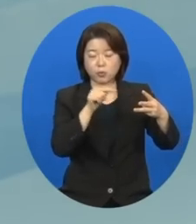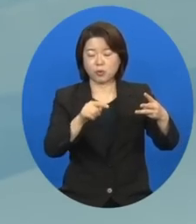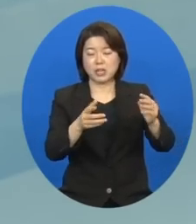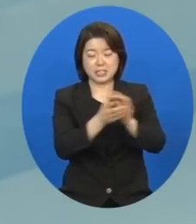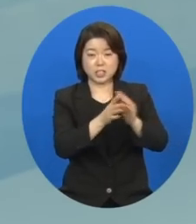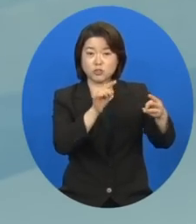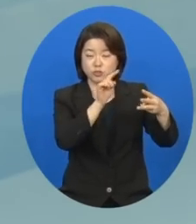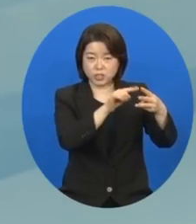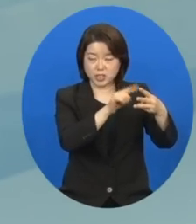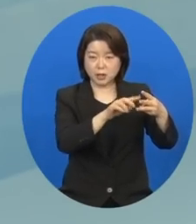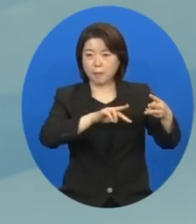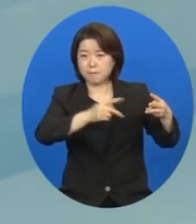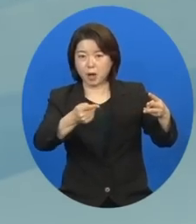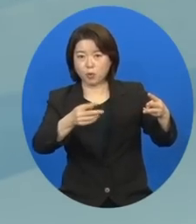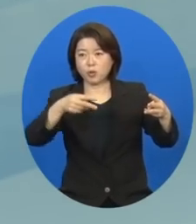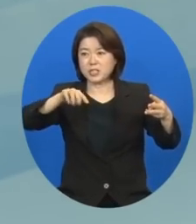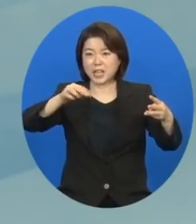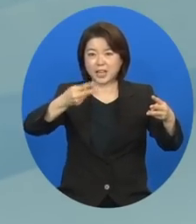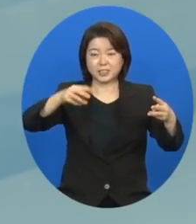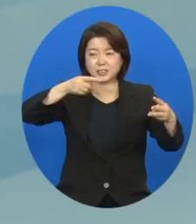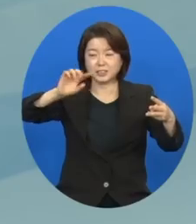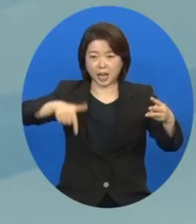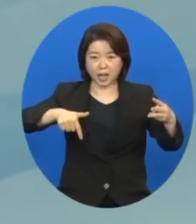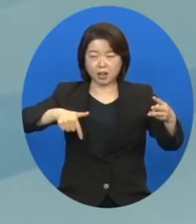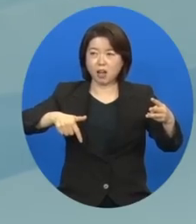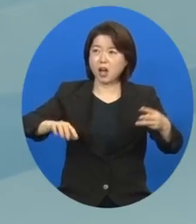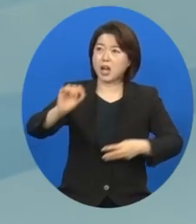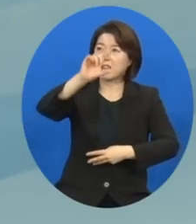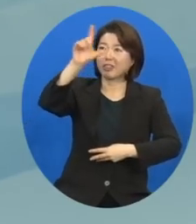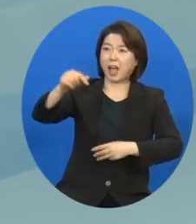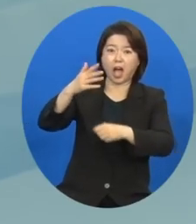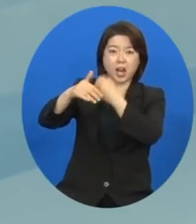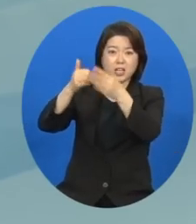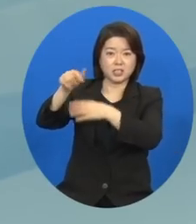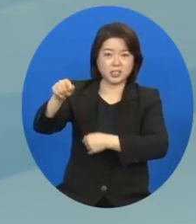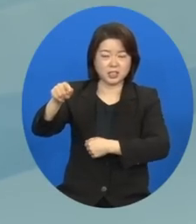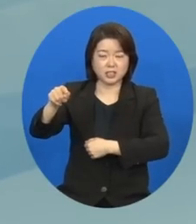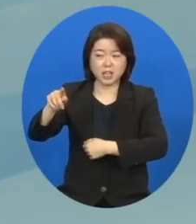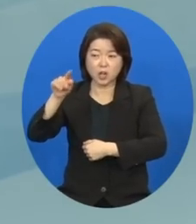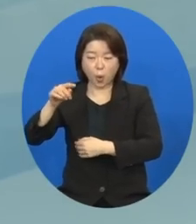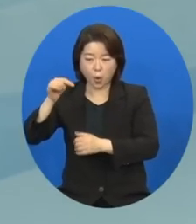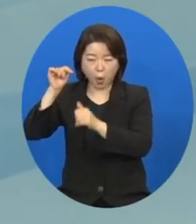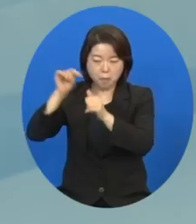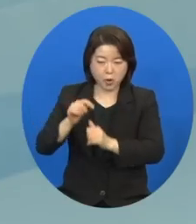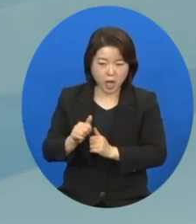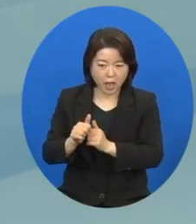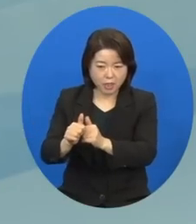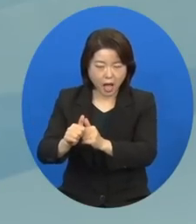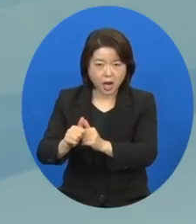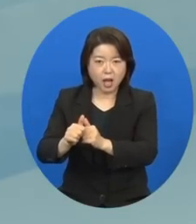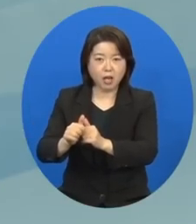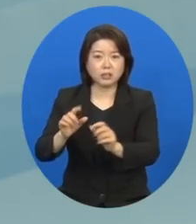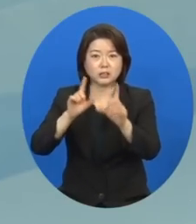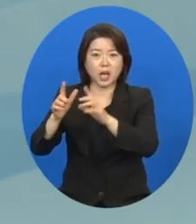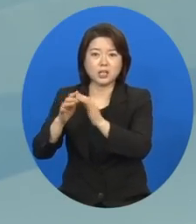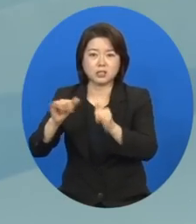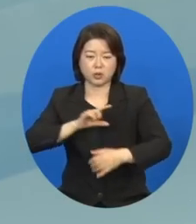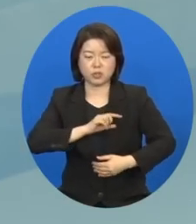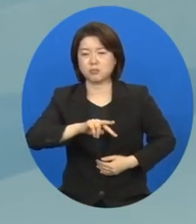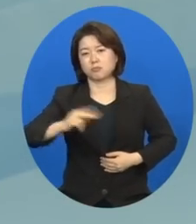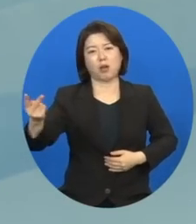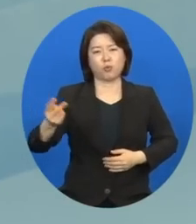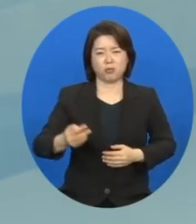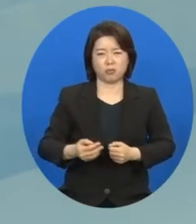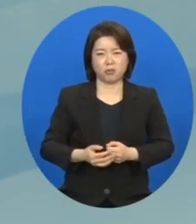사드락, 아쿠라고 하는 이 달의 신, 아쿠의 명령에 따라서 움직이는 자. 기가 막힌 것이 이런